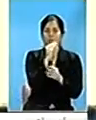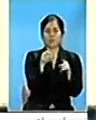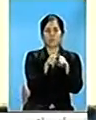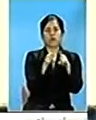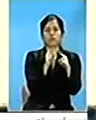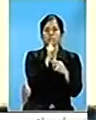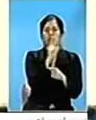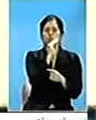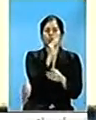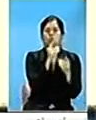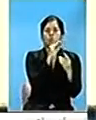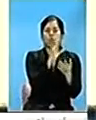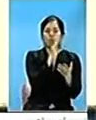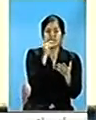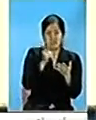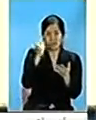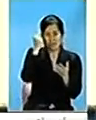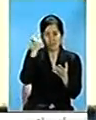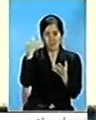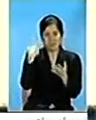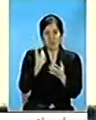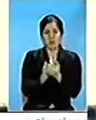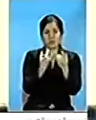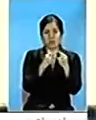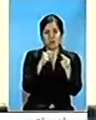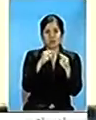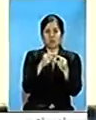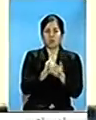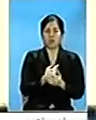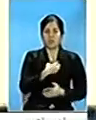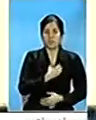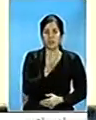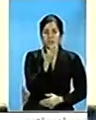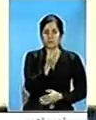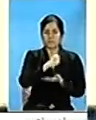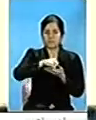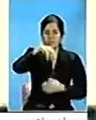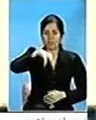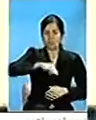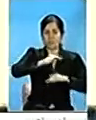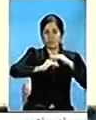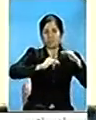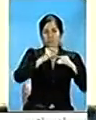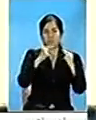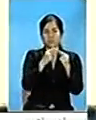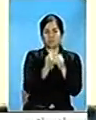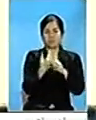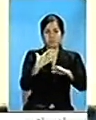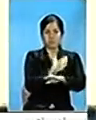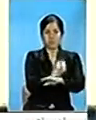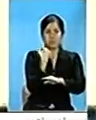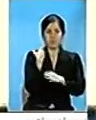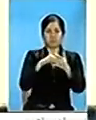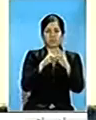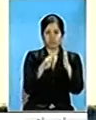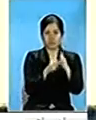ไอ้พันอย่างนี้แล้วเนี่ยมันต้องมีข้อคิดเห็นจากทางสภาพัฒนาการเมืองว่า เมื่อเป็นอย่างนี้แล้วบุคคลคนนั้นต้องลาออกทัน